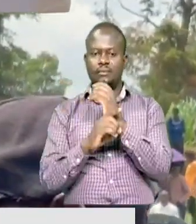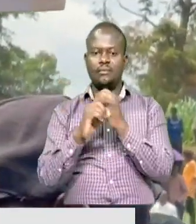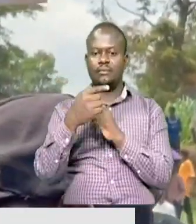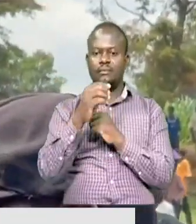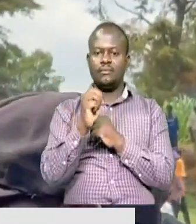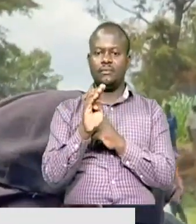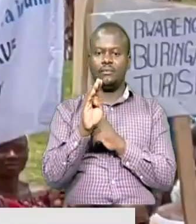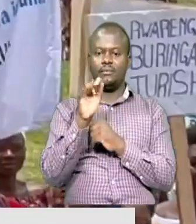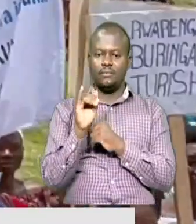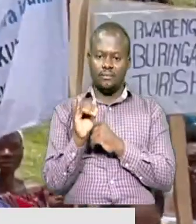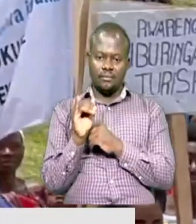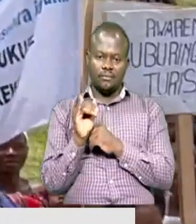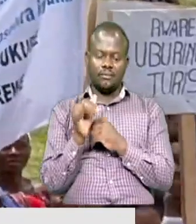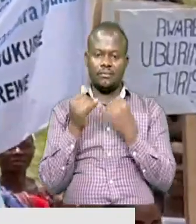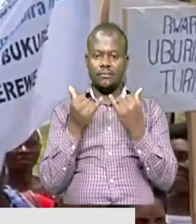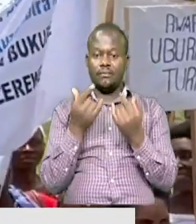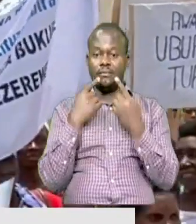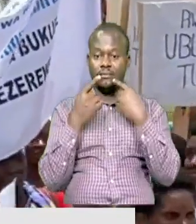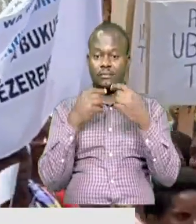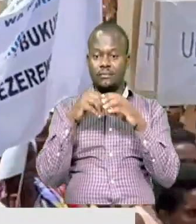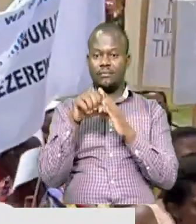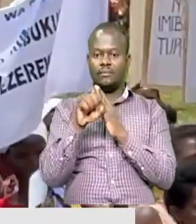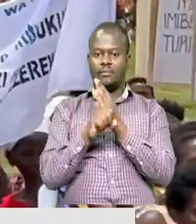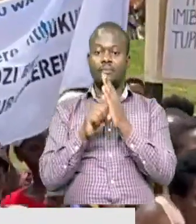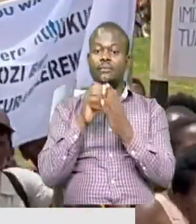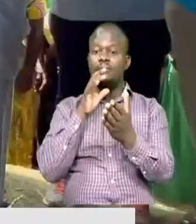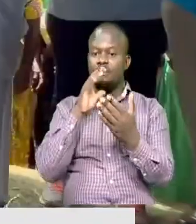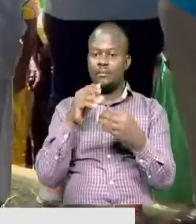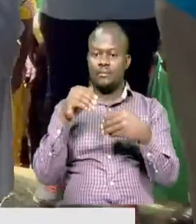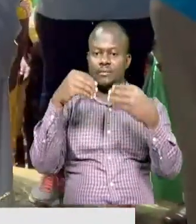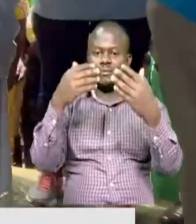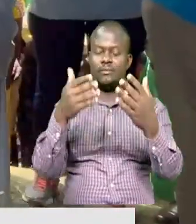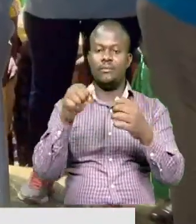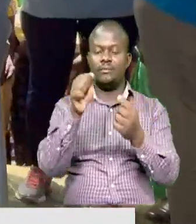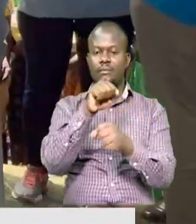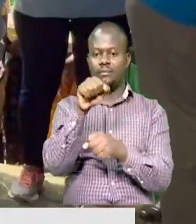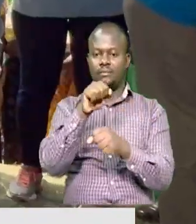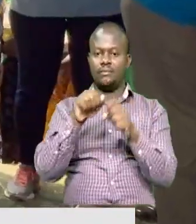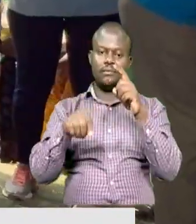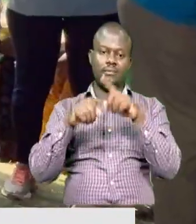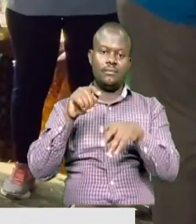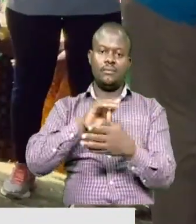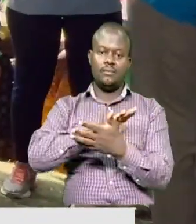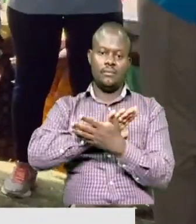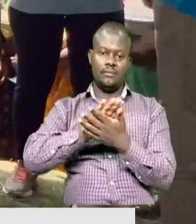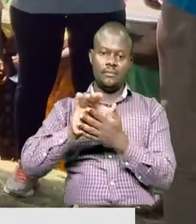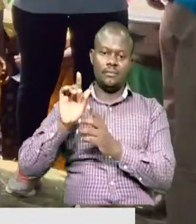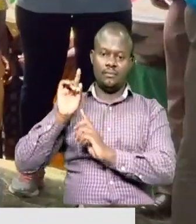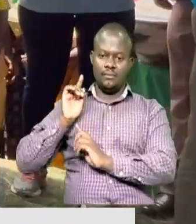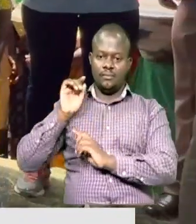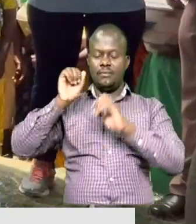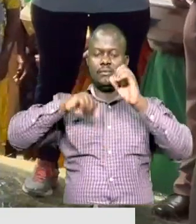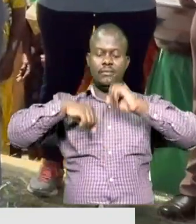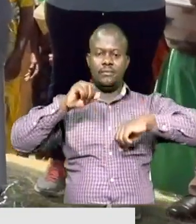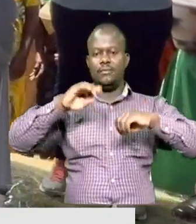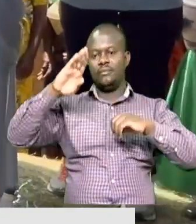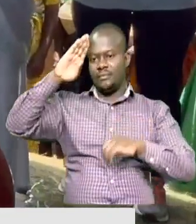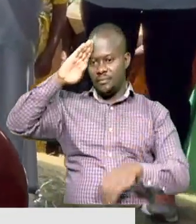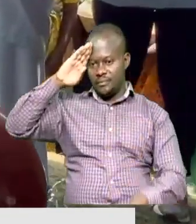Gicumbi. Ubu tuvugana n'umurenge utegereje gushyikirizwa imodoka watsindiye mu isuku n'umutekano mu marushanwa ya